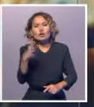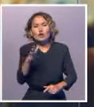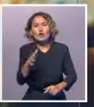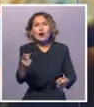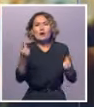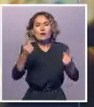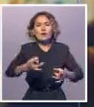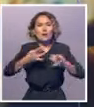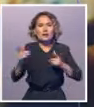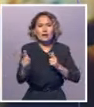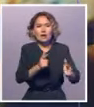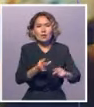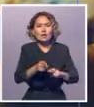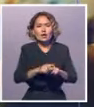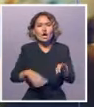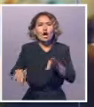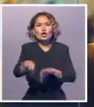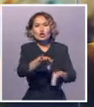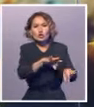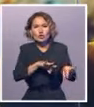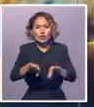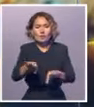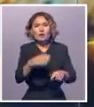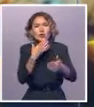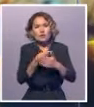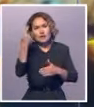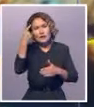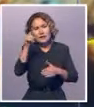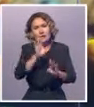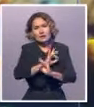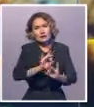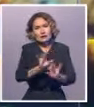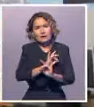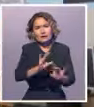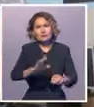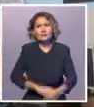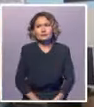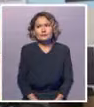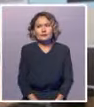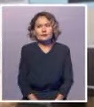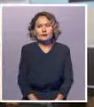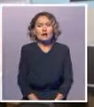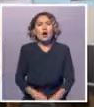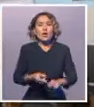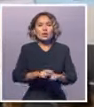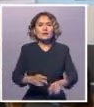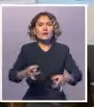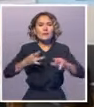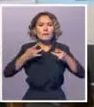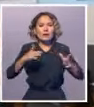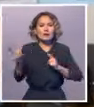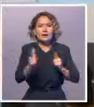стратегиялық ойын ойлап тапты. Жобаның таныстырылым нұсқасы жарыққа шықты. Бұл ойынды жасау барысында осы